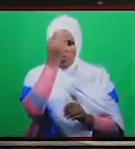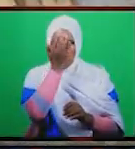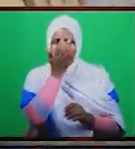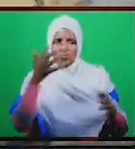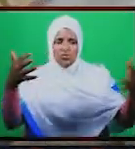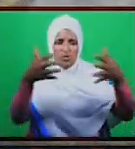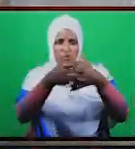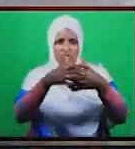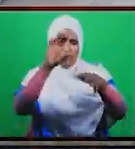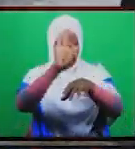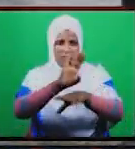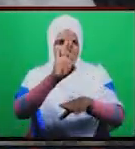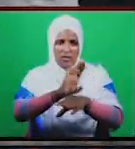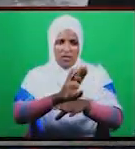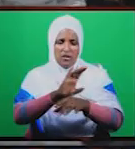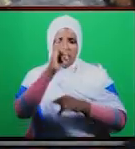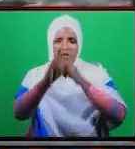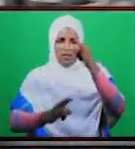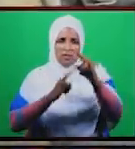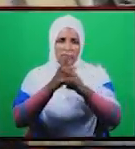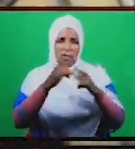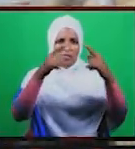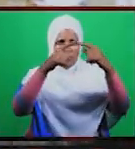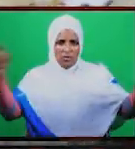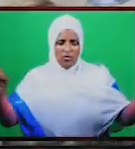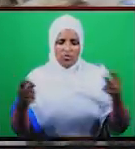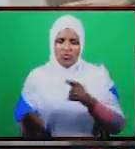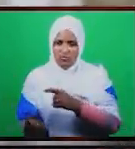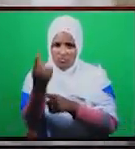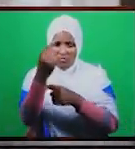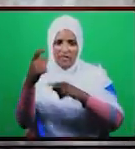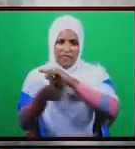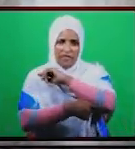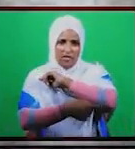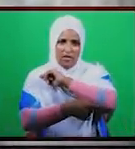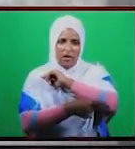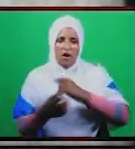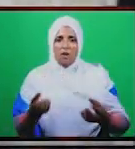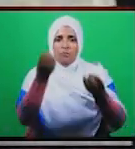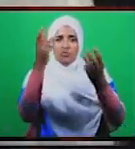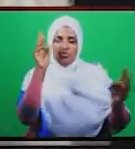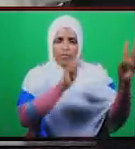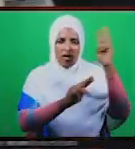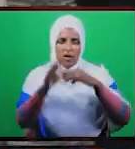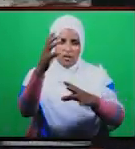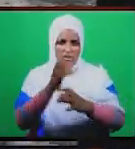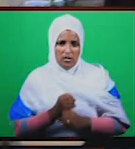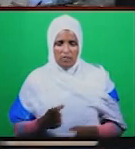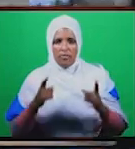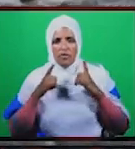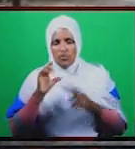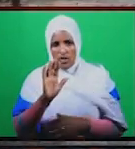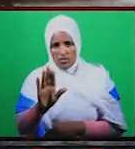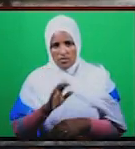የኢትዮጵያ ኦርቶዶክስ ተዋሕዶ ቤተ ክርስቲያን ለዘመናት በጠላቶቿ በሚነሱባት ፈተና ብዙ መከራን